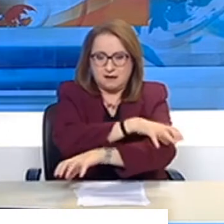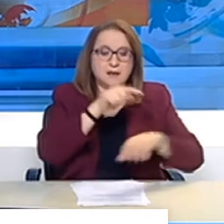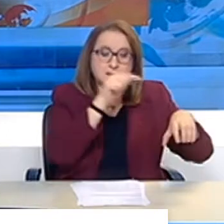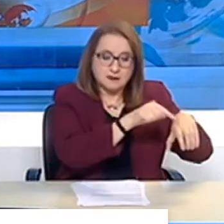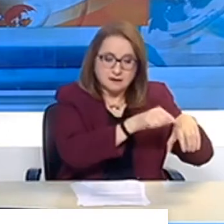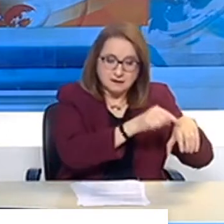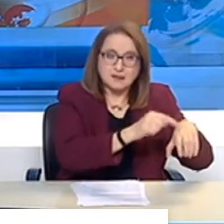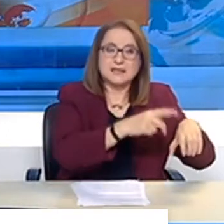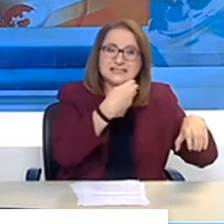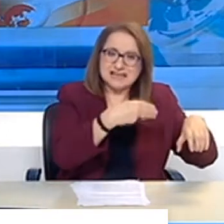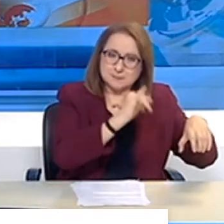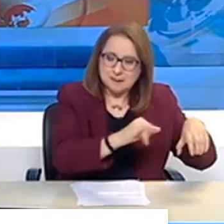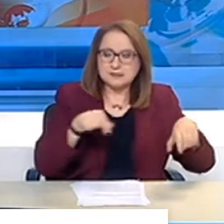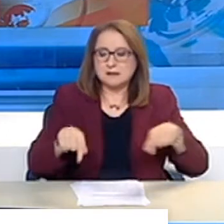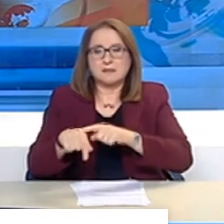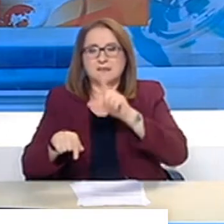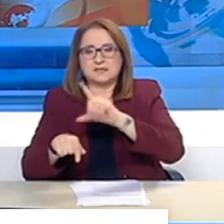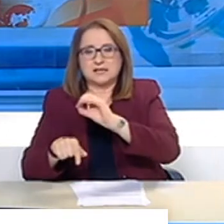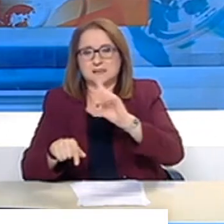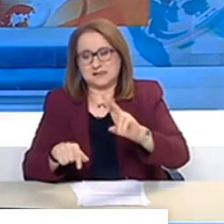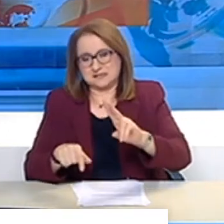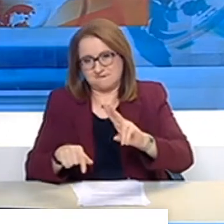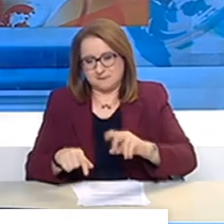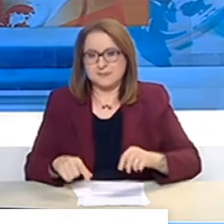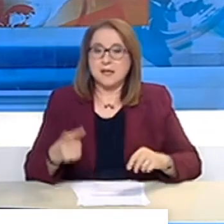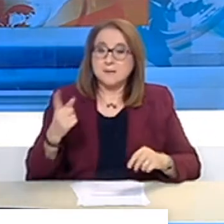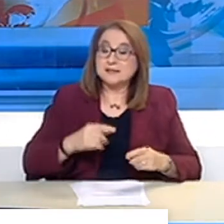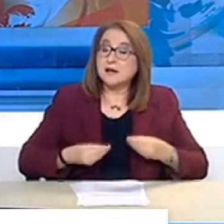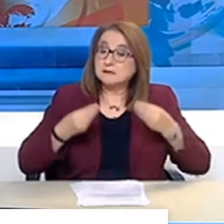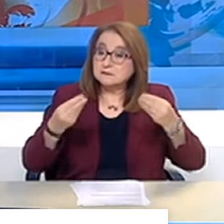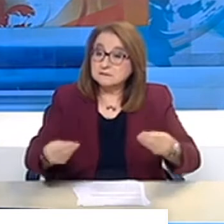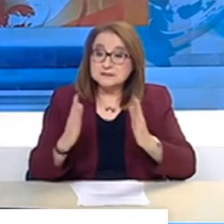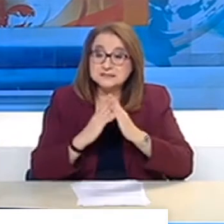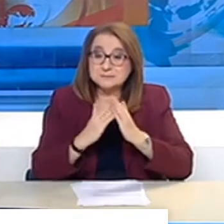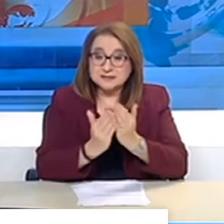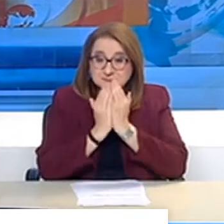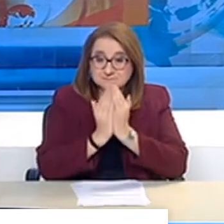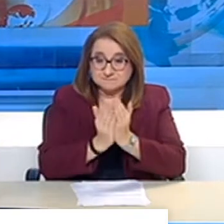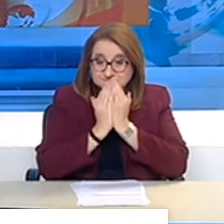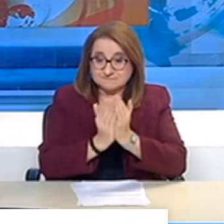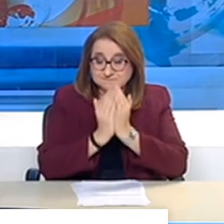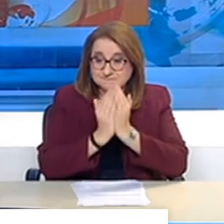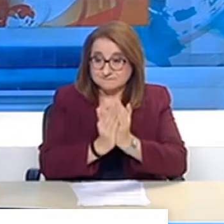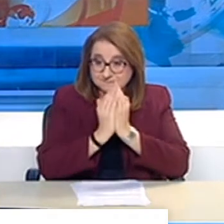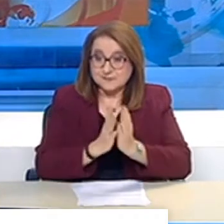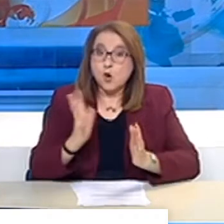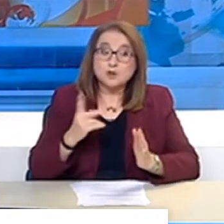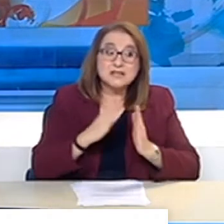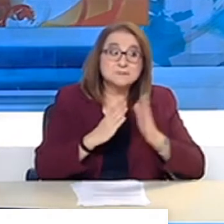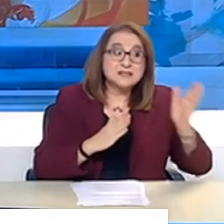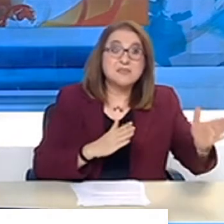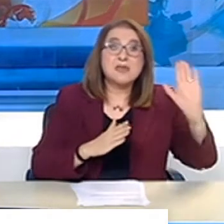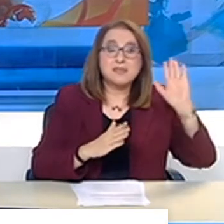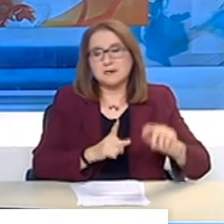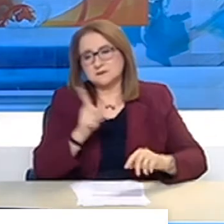καθημερινά. Θα υπάρχει πρόγραμμα για μελέτη στο σπίτι, για τις ημέρες που οι μαθητές δεν θα βρίσκονται στο σχολείο.